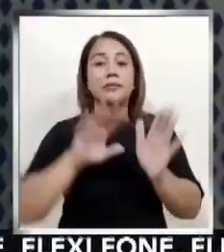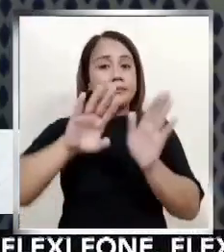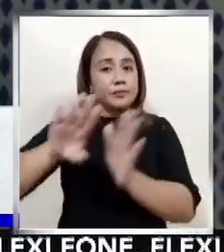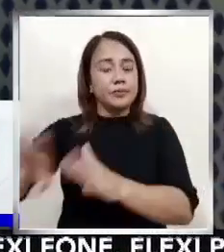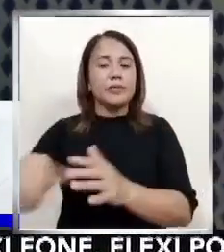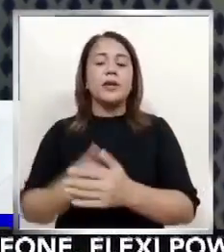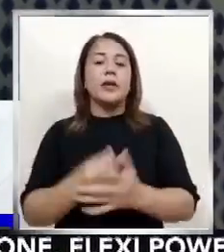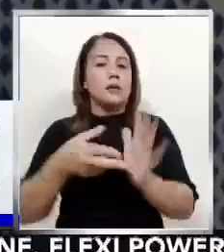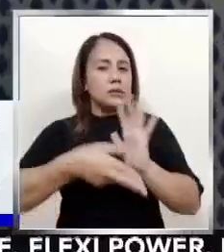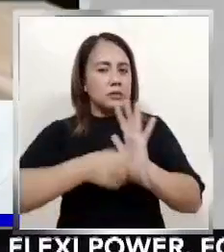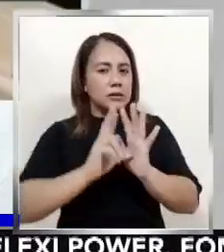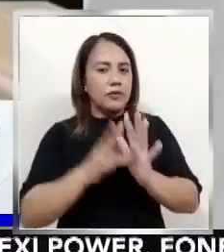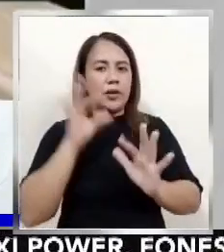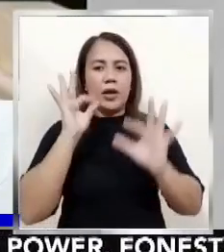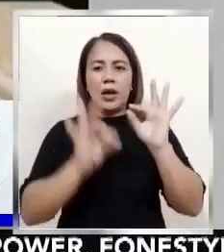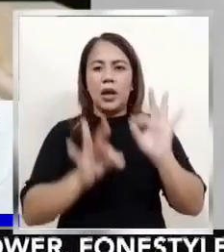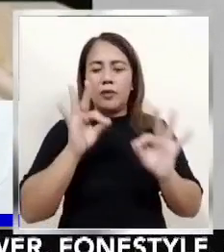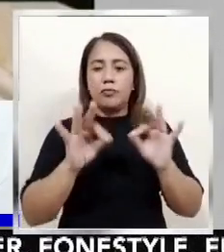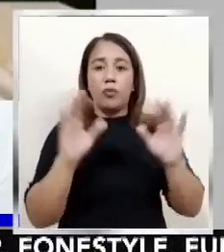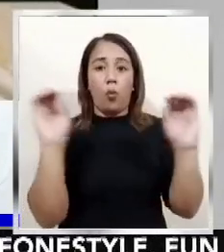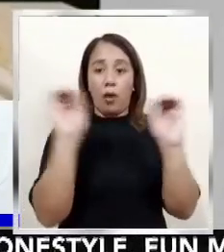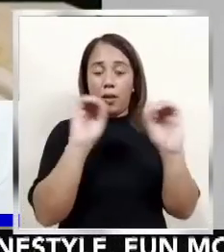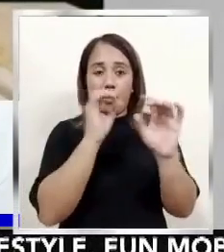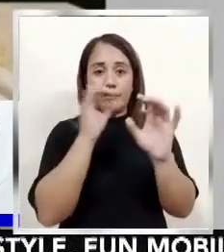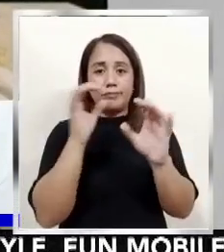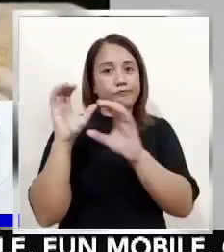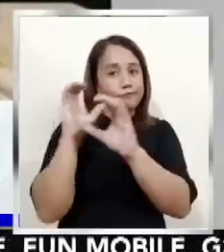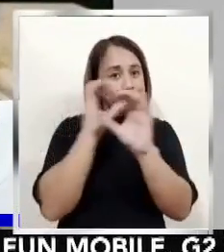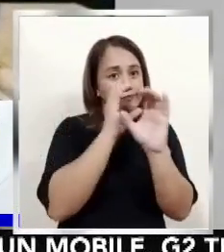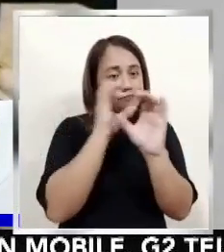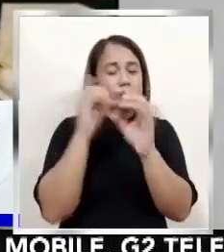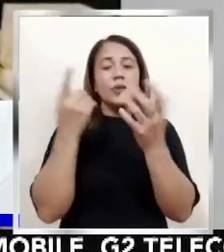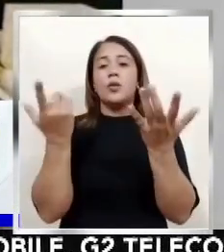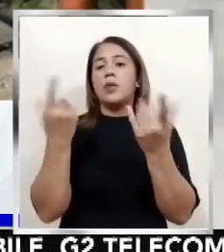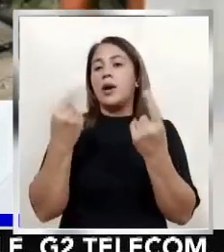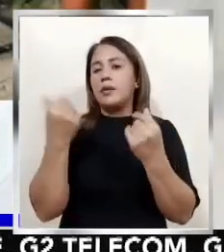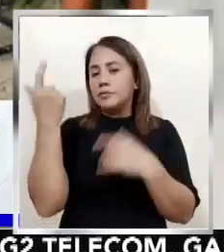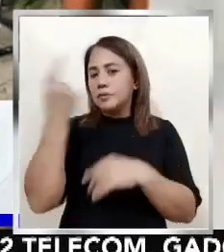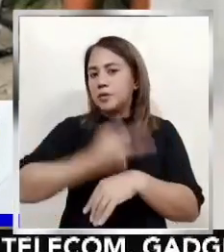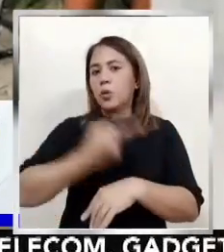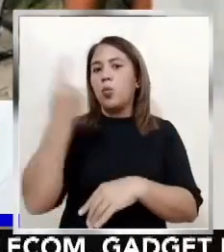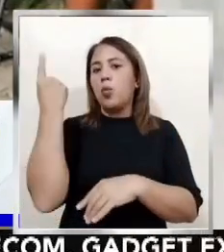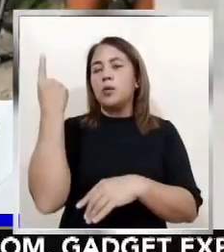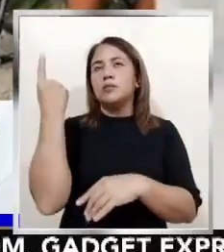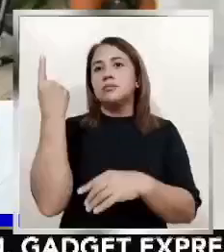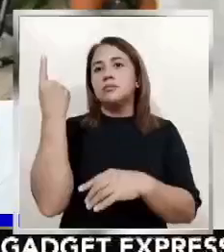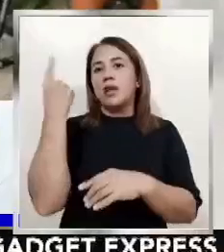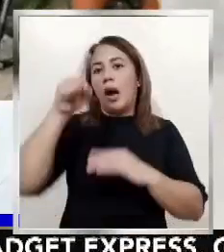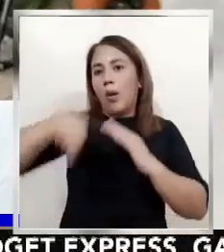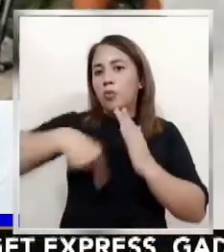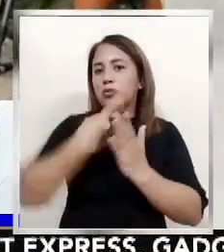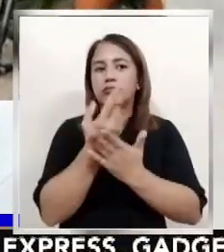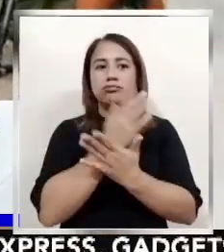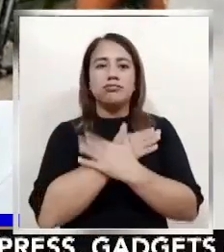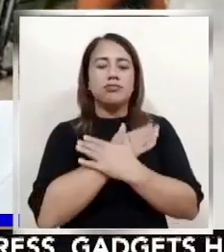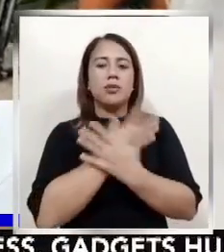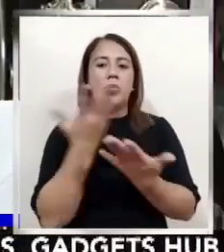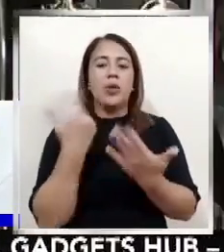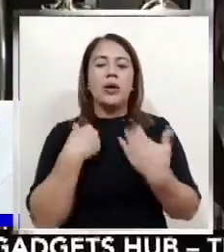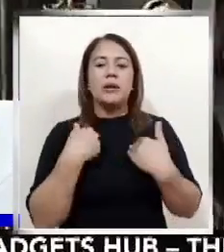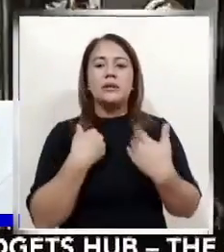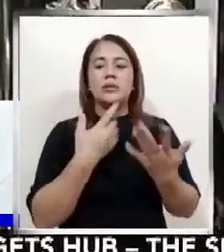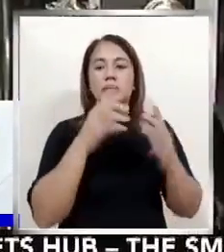hindi rumorolyo ang kamera, may mga araw din daw na isang oras lang ang pahinga ni Mike sa pagitan ng exams at